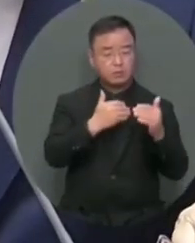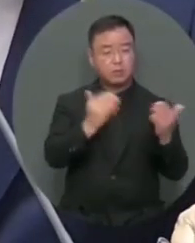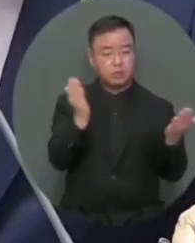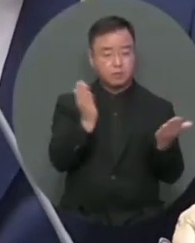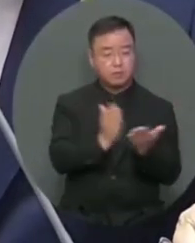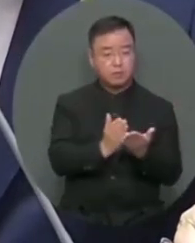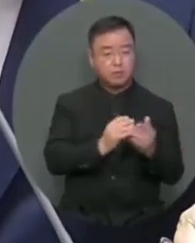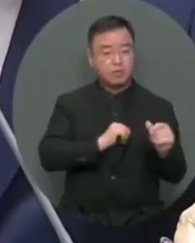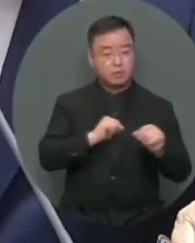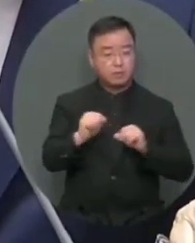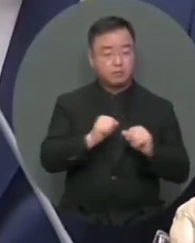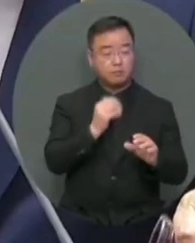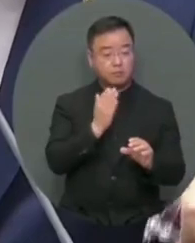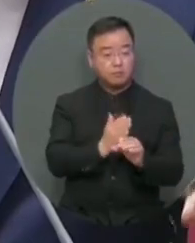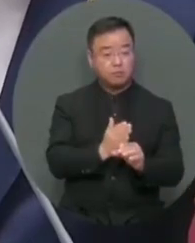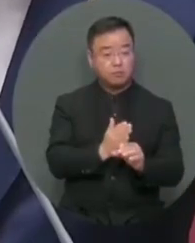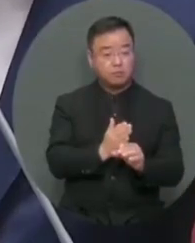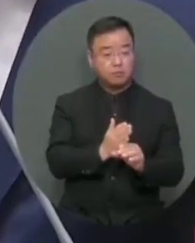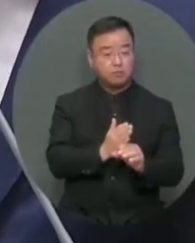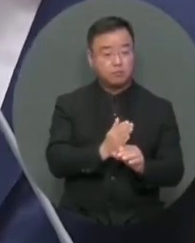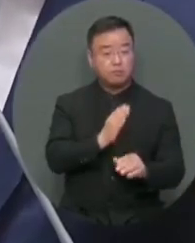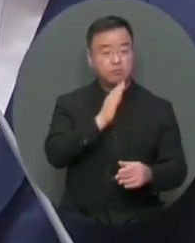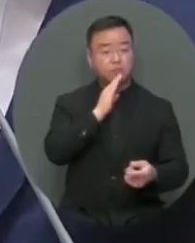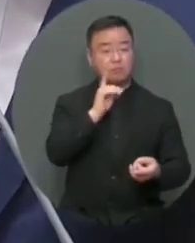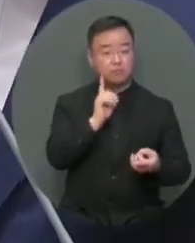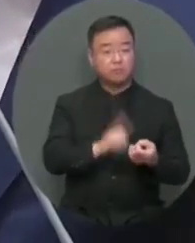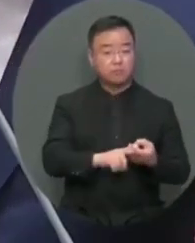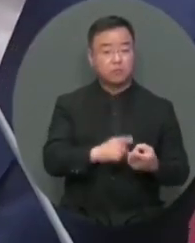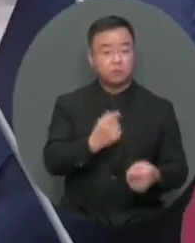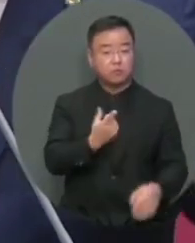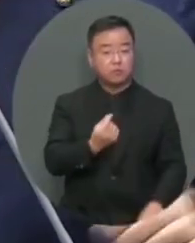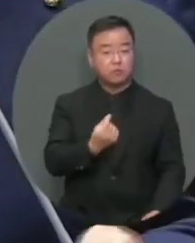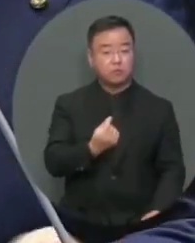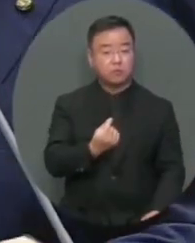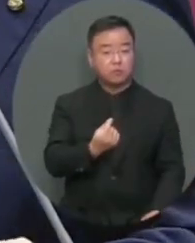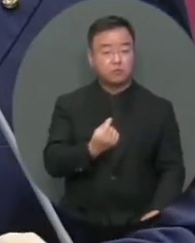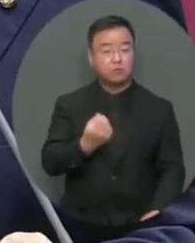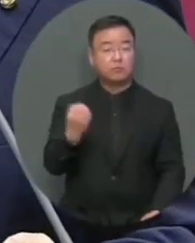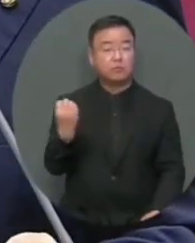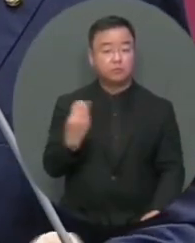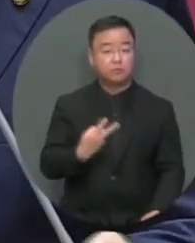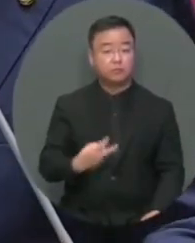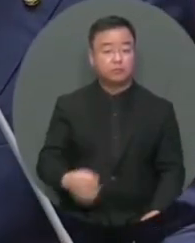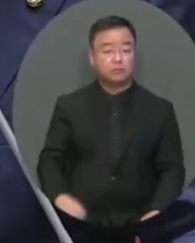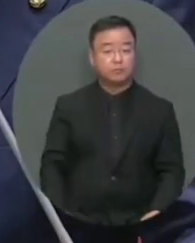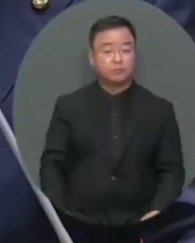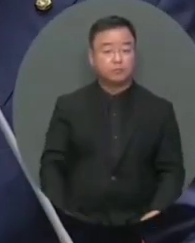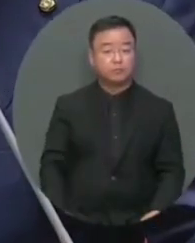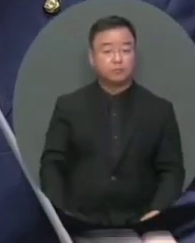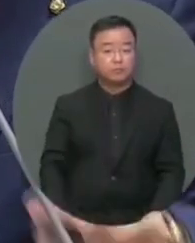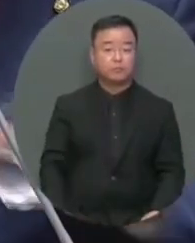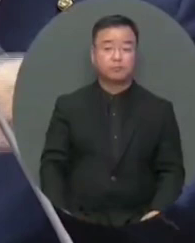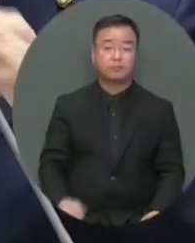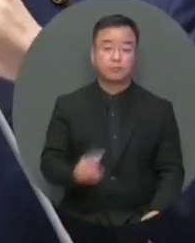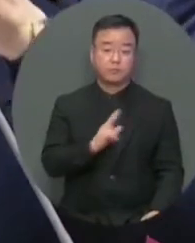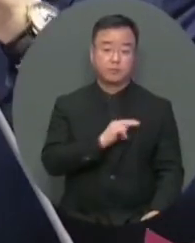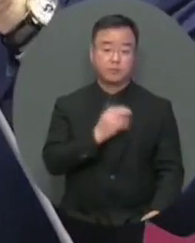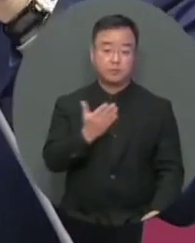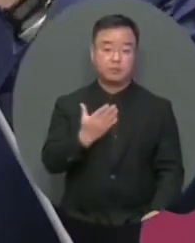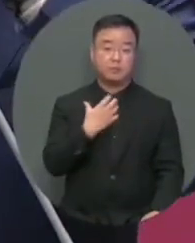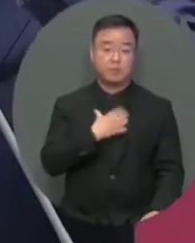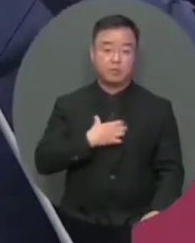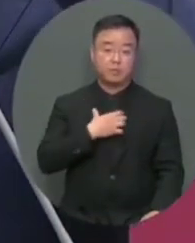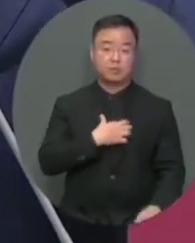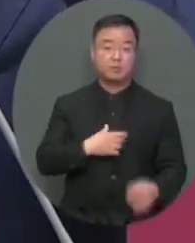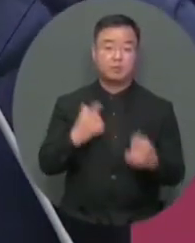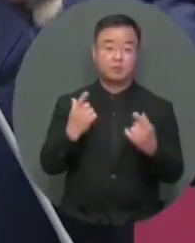진행이 되는 것은 뭐 너무나 당연하다 그렇게 생각을 하고요. 예. 그러니까 지금 의원님께서 걱정하시는